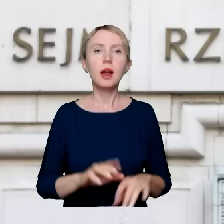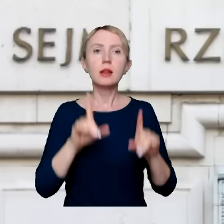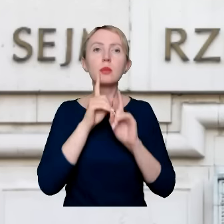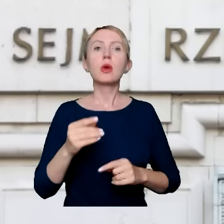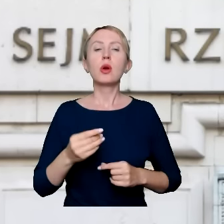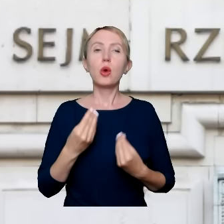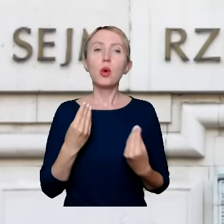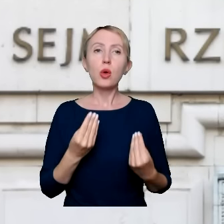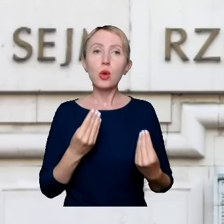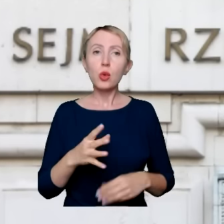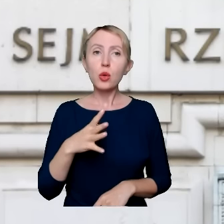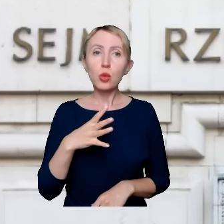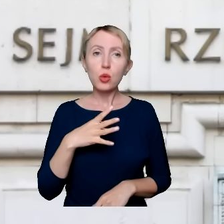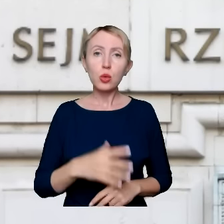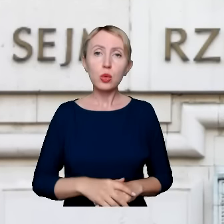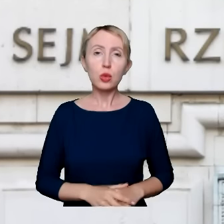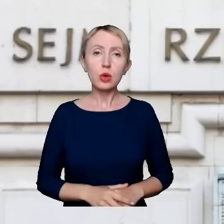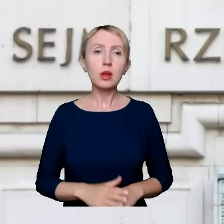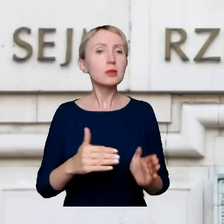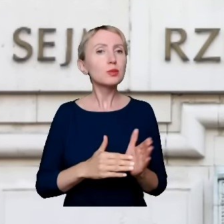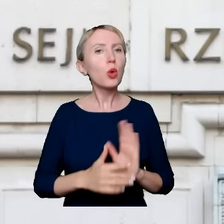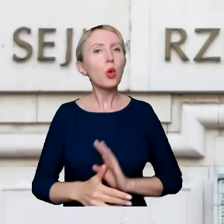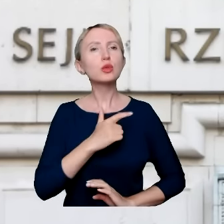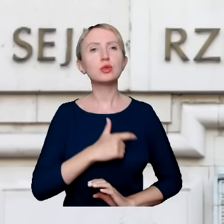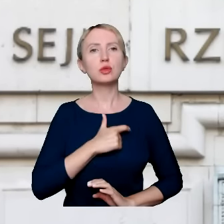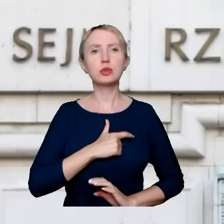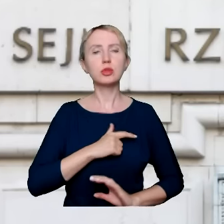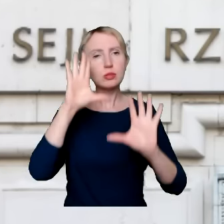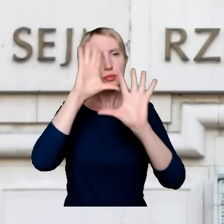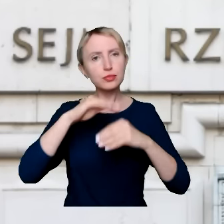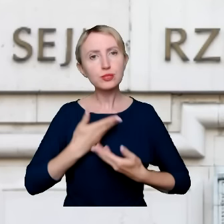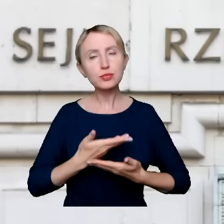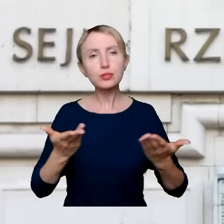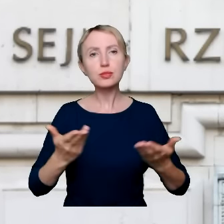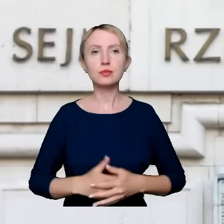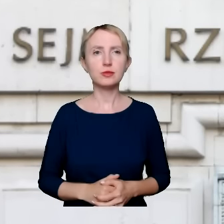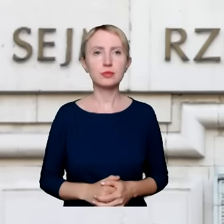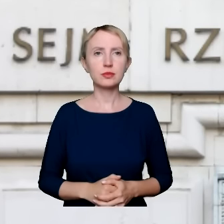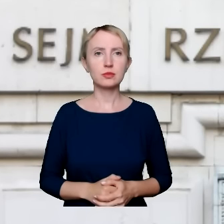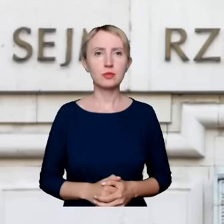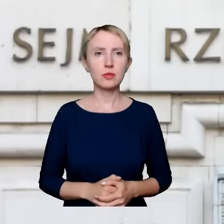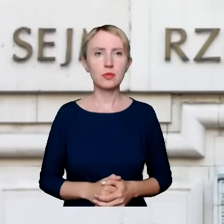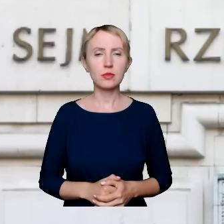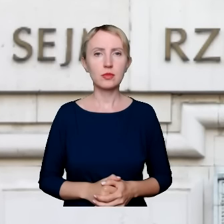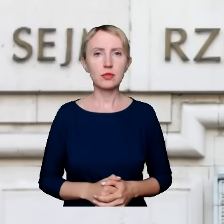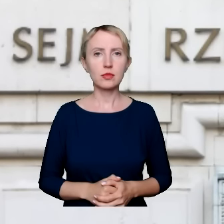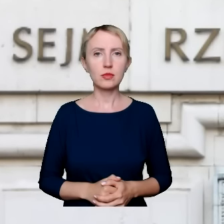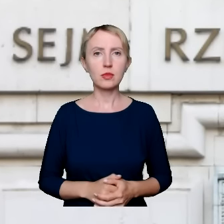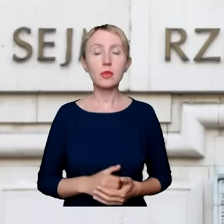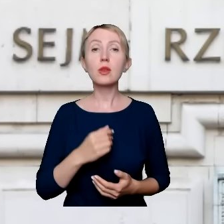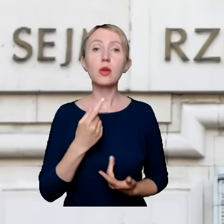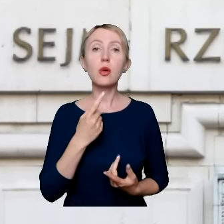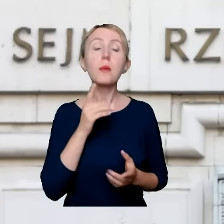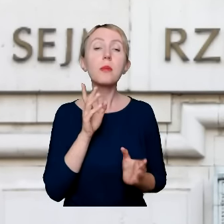niesamowitego, jak z potrzeby serca oddania hołdu do tej małej, przeuroczej